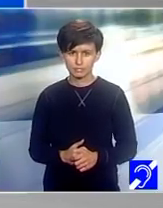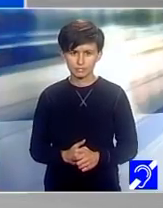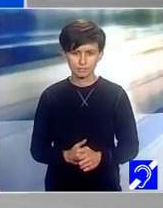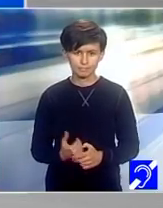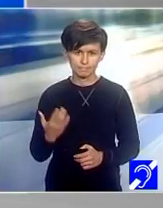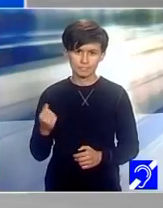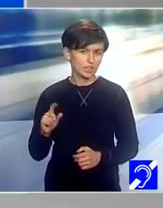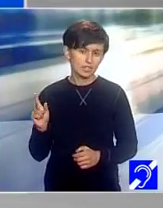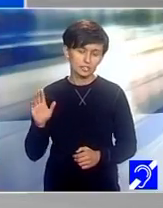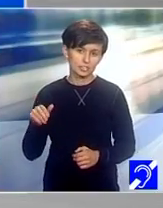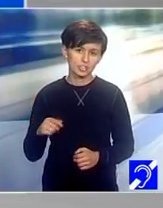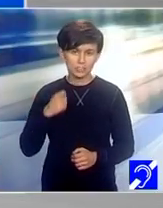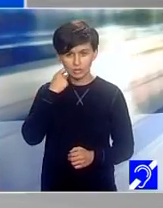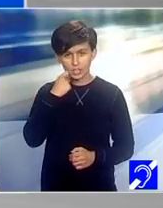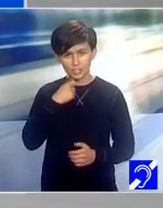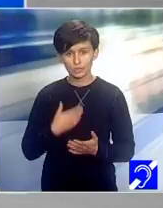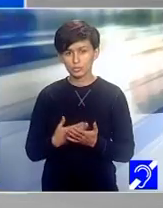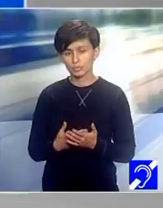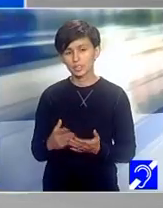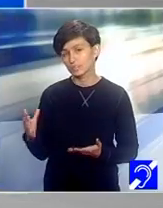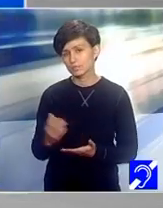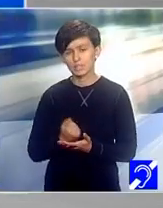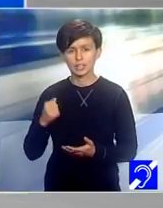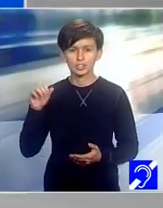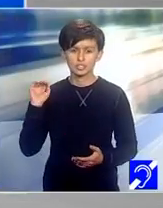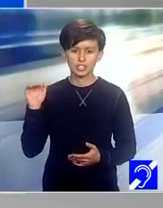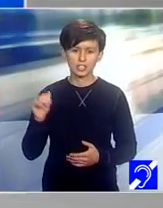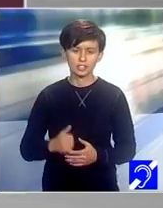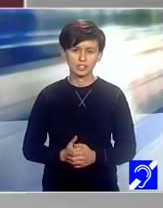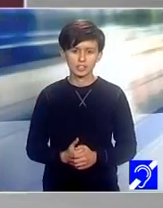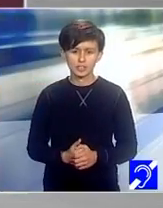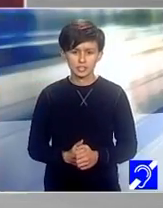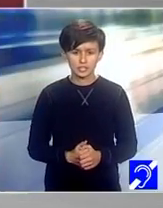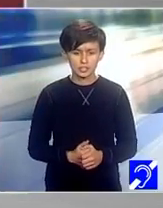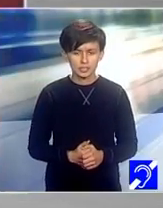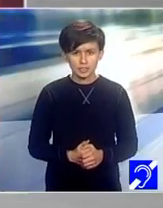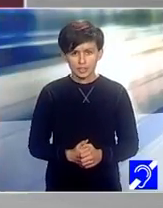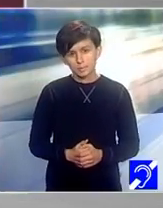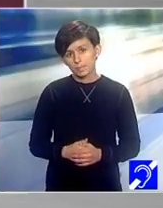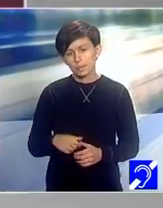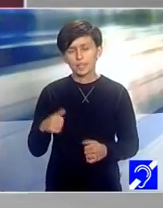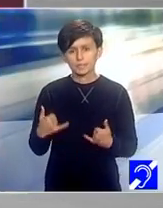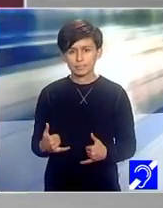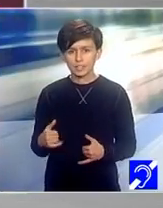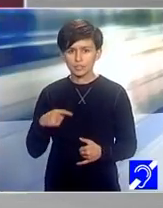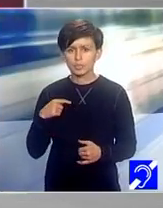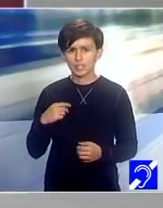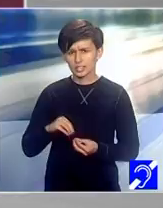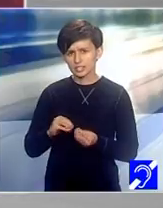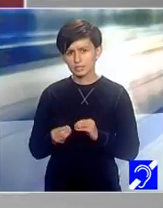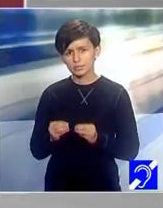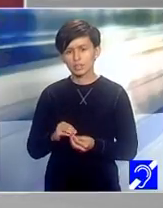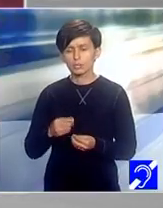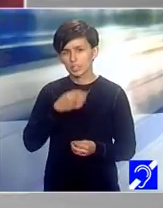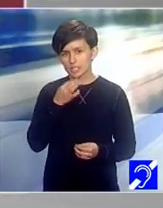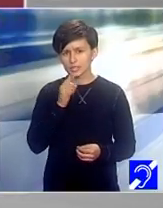ce nu a avut Clujul pentru a câștiga? Așa cum spunea și domnul Moroșanu, la momentul de față este complicat să spunem